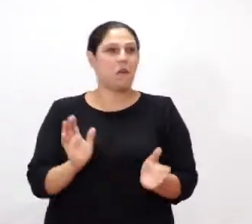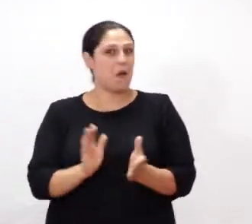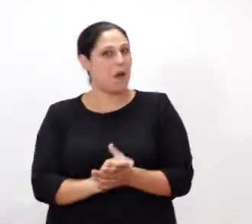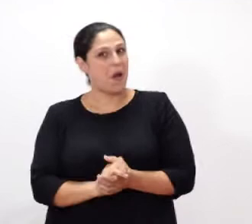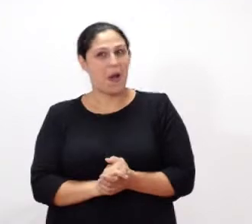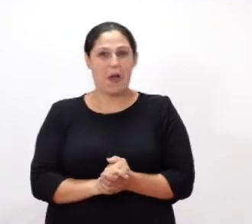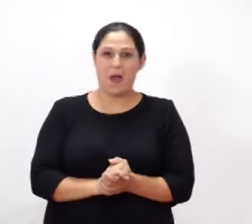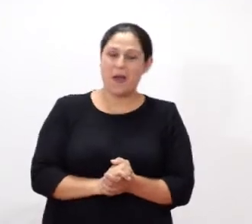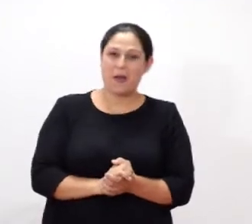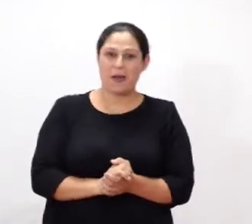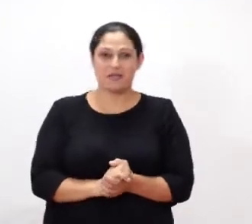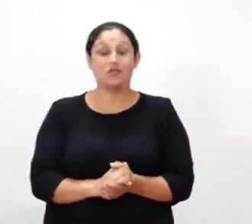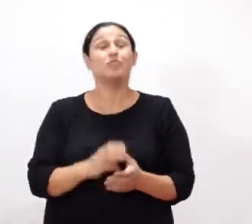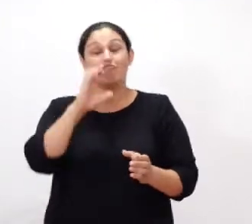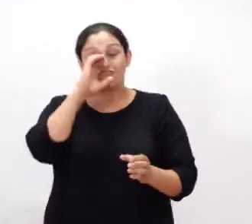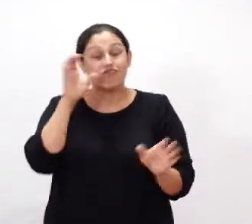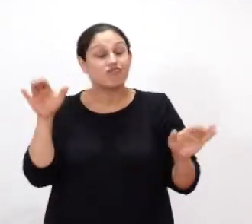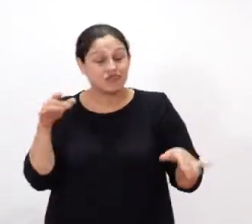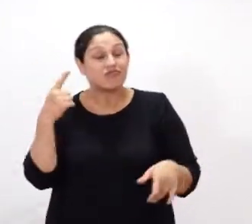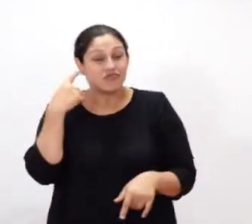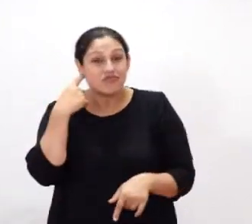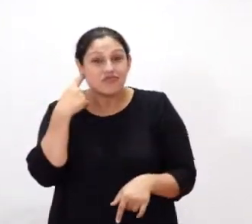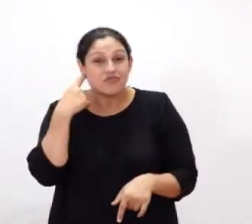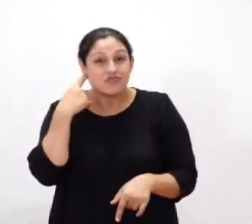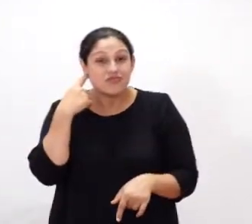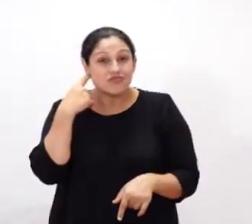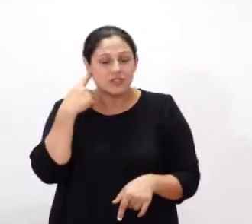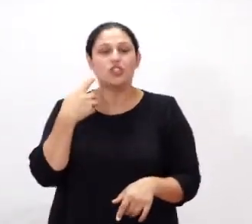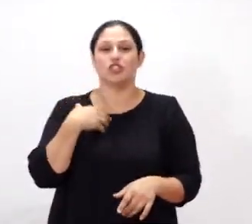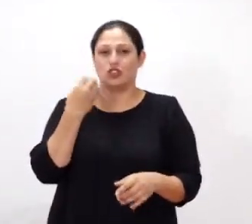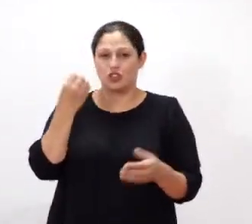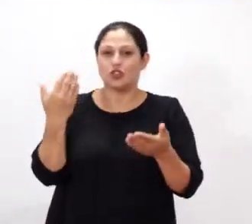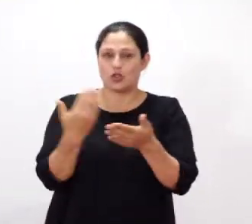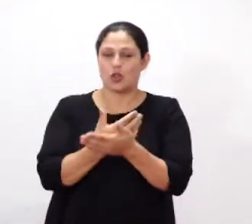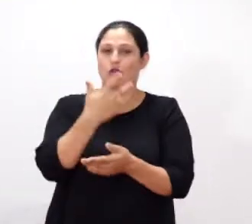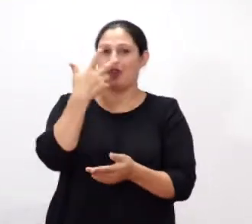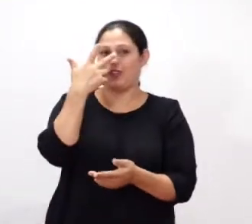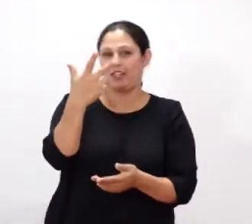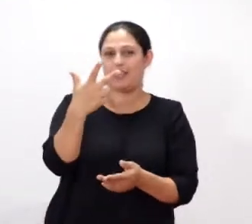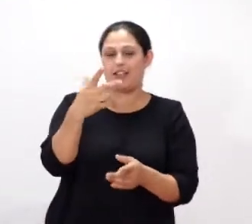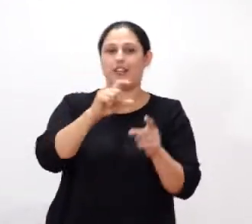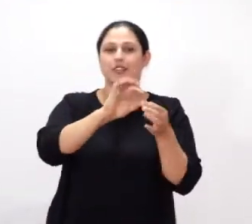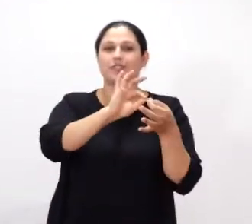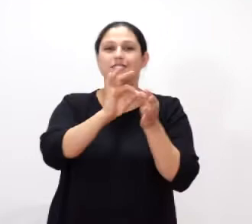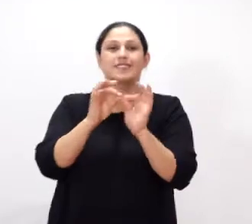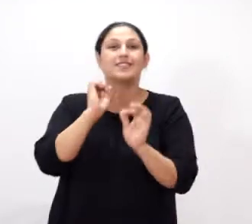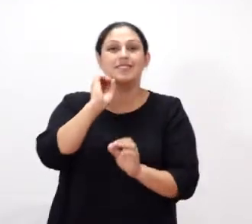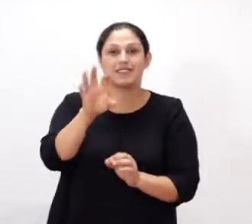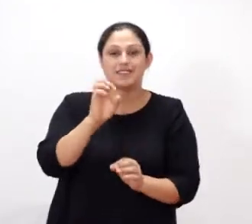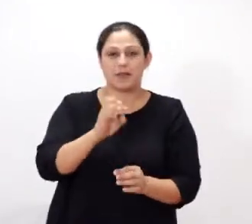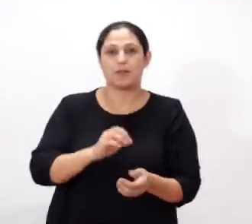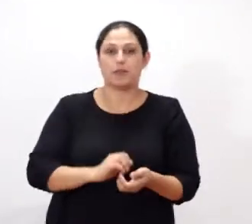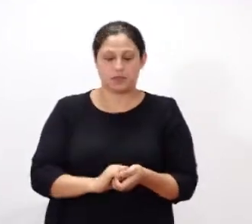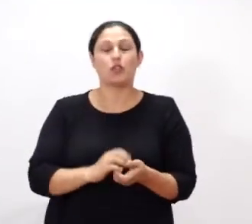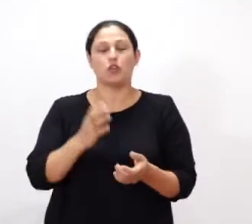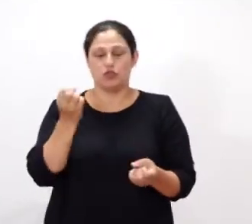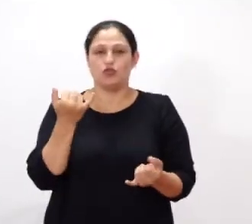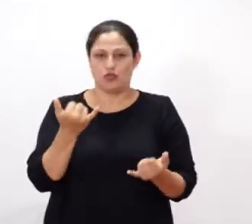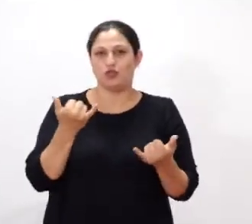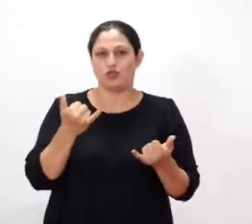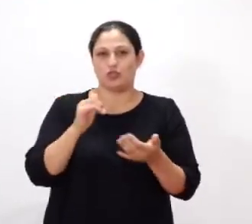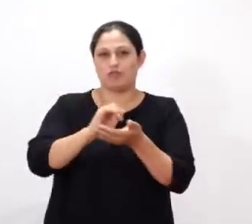انا شنیدید بله حاضر من با شما سه حرف میدهم حاضر خوش